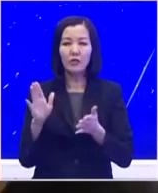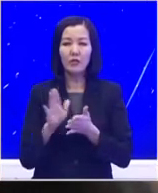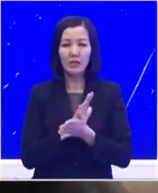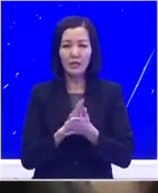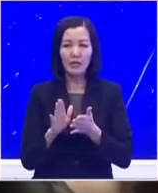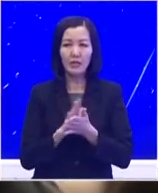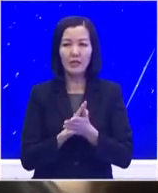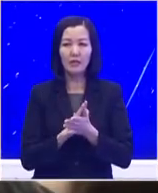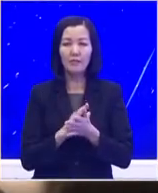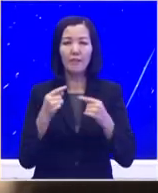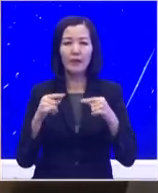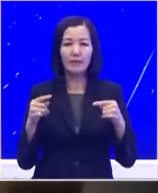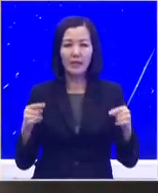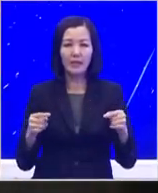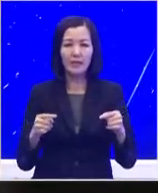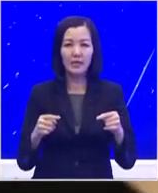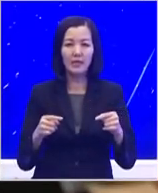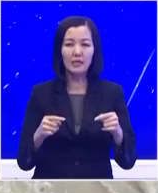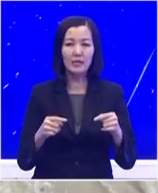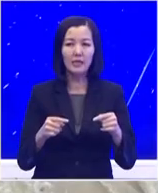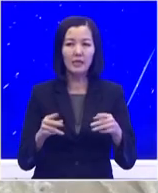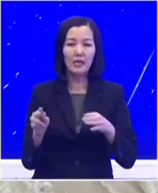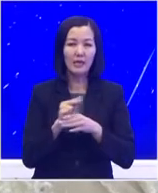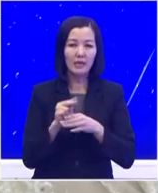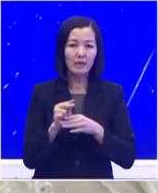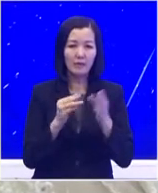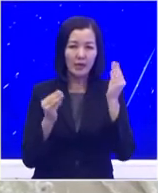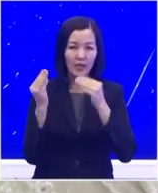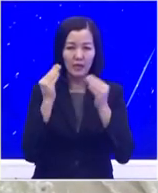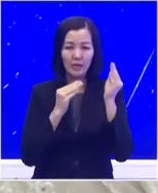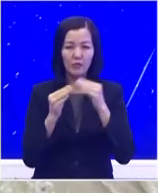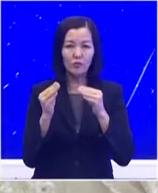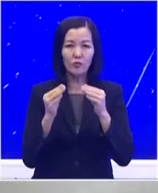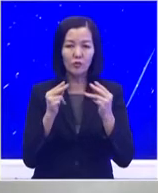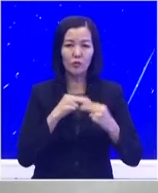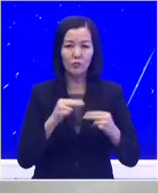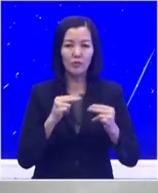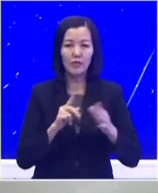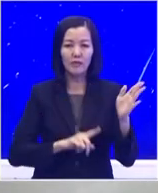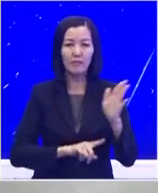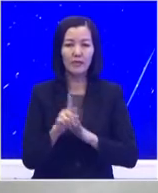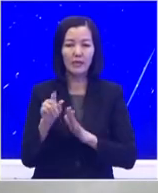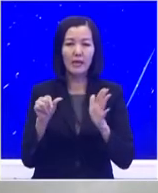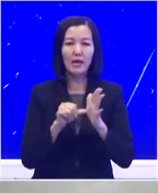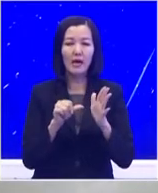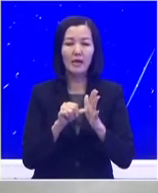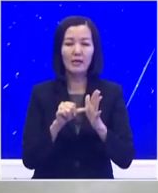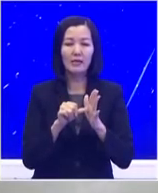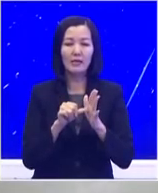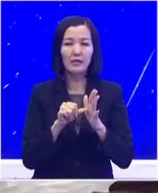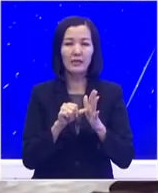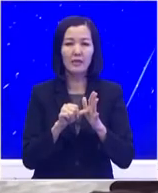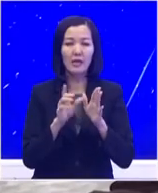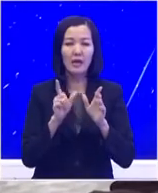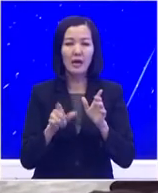бет тазалаудан өзге түрлі емдік әрлеу жұмыстарында қоса қолға алған. Сөйтіп өзінен өзге 6 бірдей адамды жұмыспен